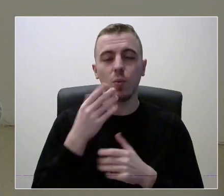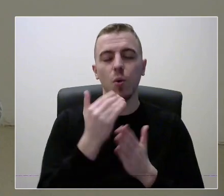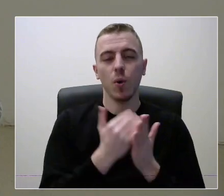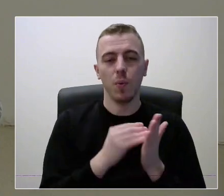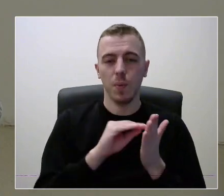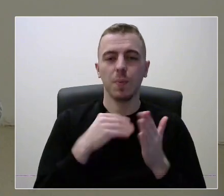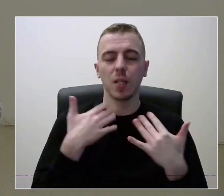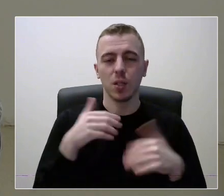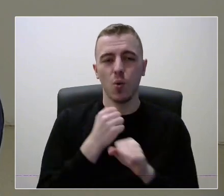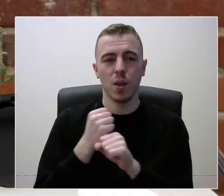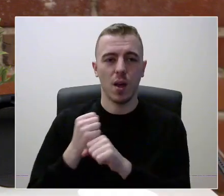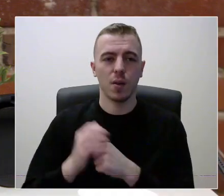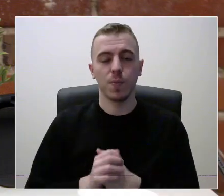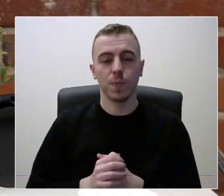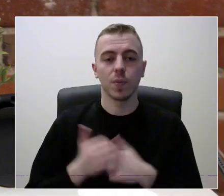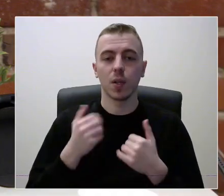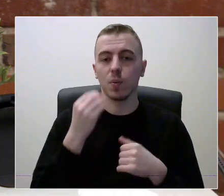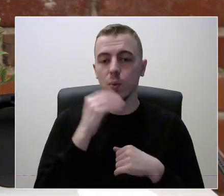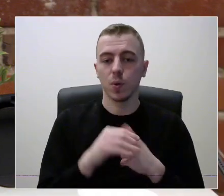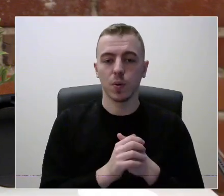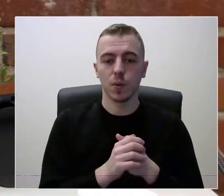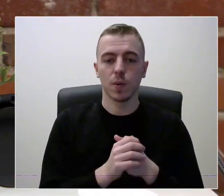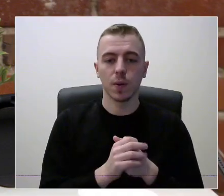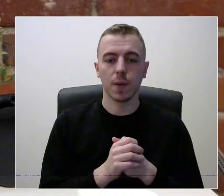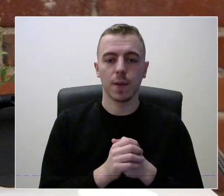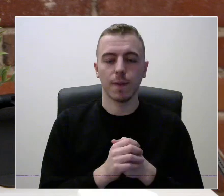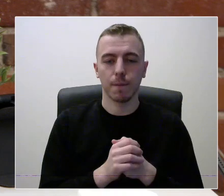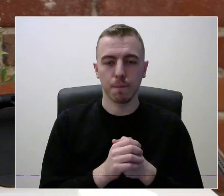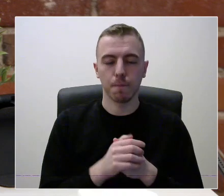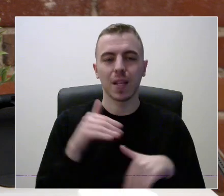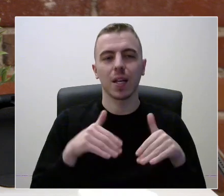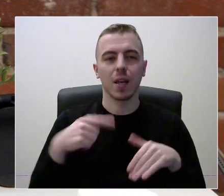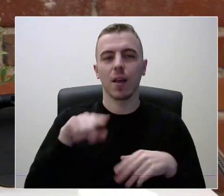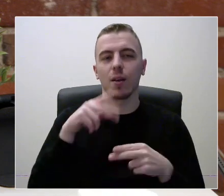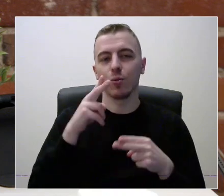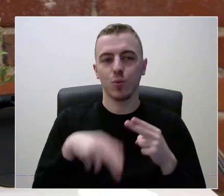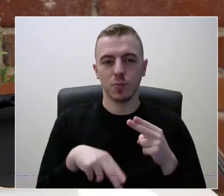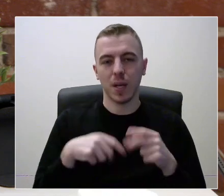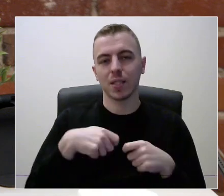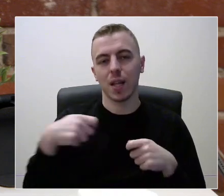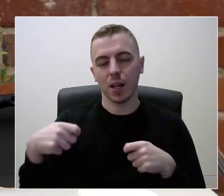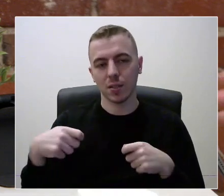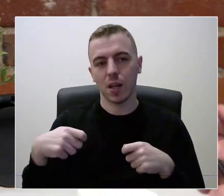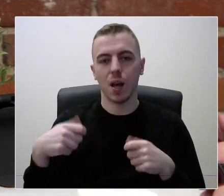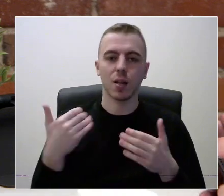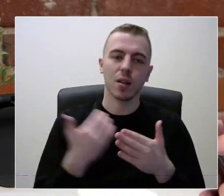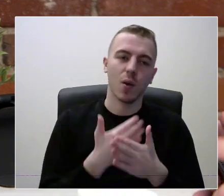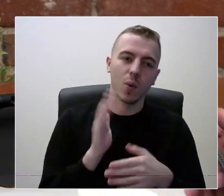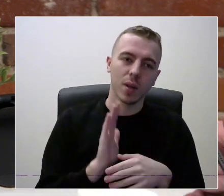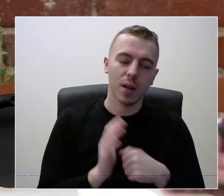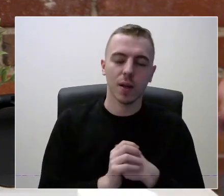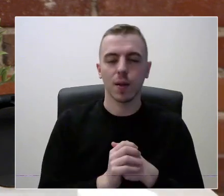darbus darome. Gerai, puiku. Tai rinkėjai nuspręs, ar testinumas, ar kitas naujas